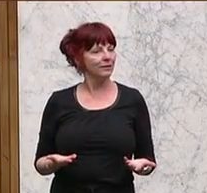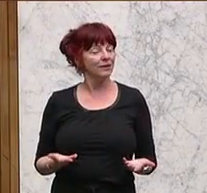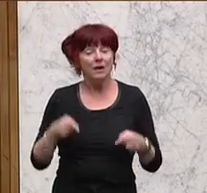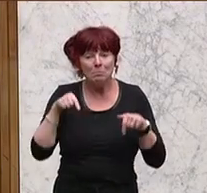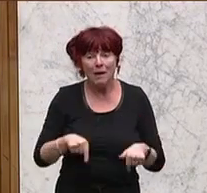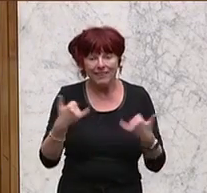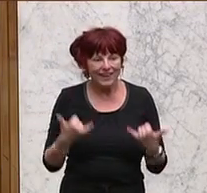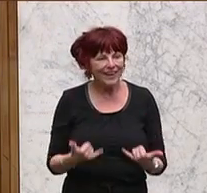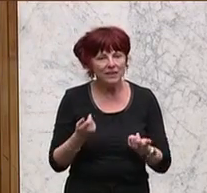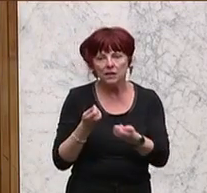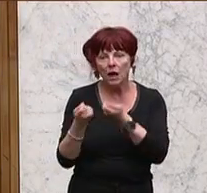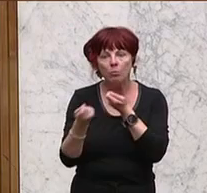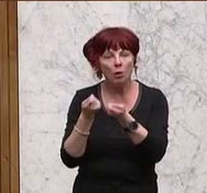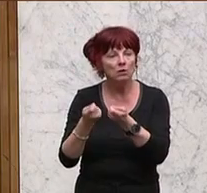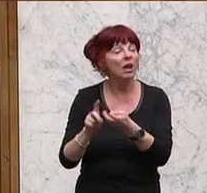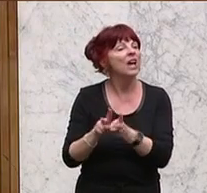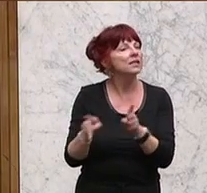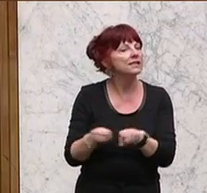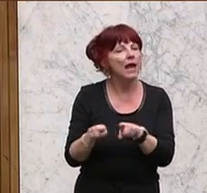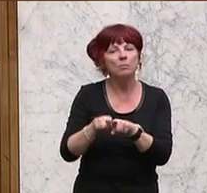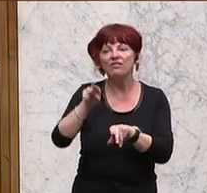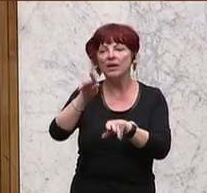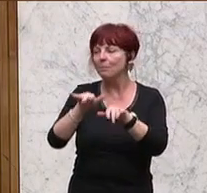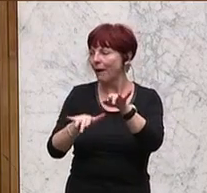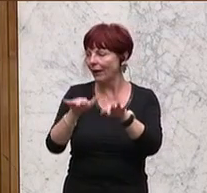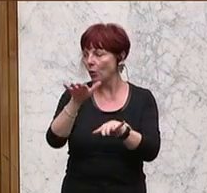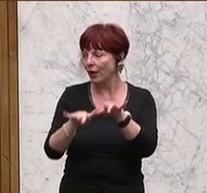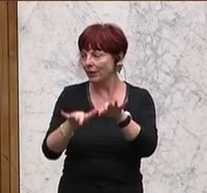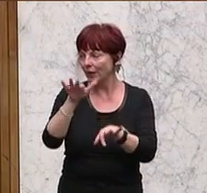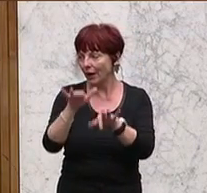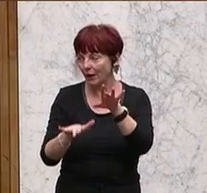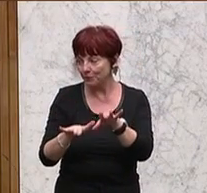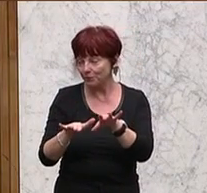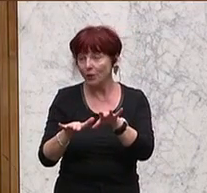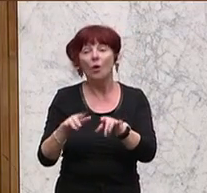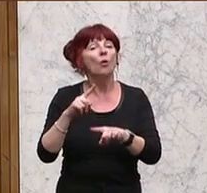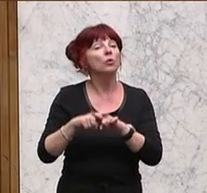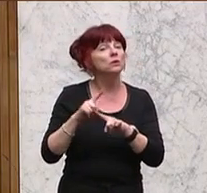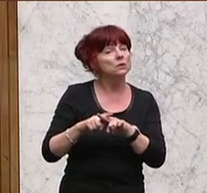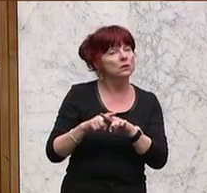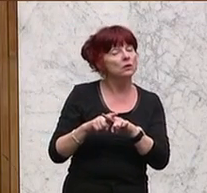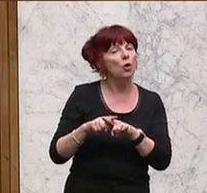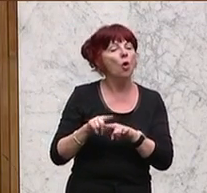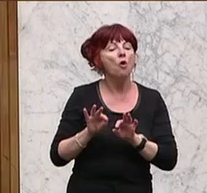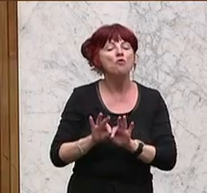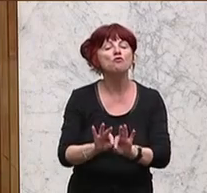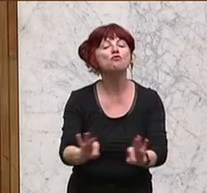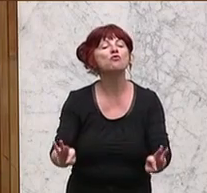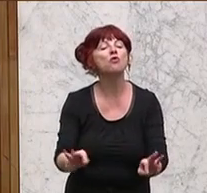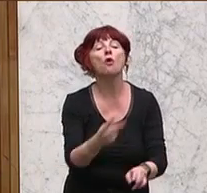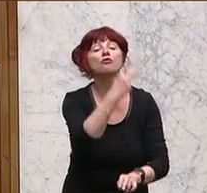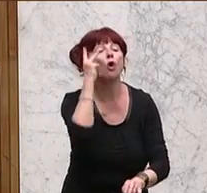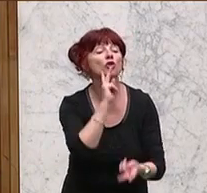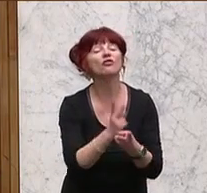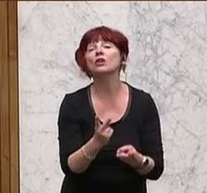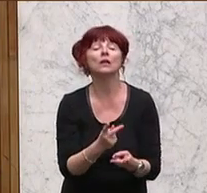verkommt zu einer Marionette und zu einem Schauspiel und eigentlich wird sie nur für das Volk mehr als solches zur